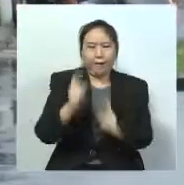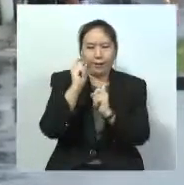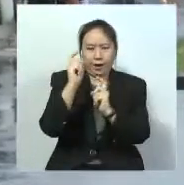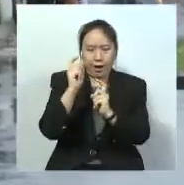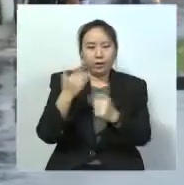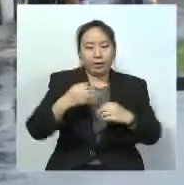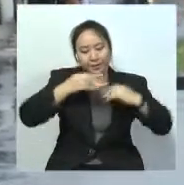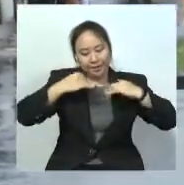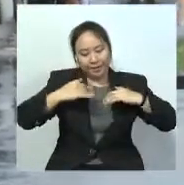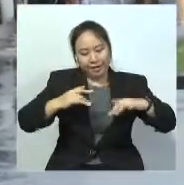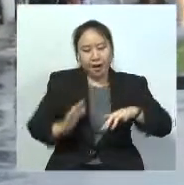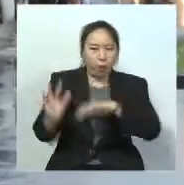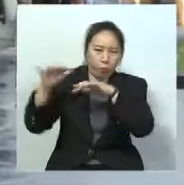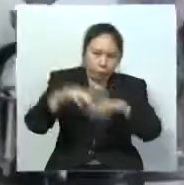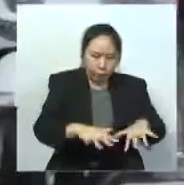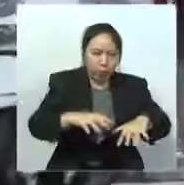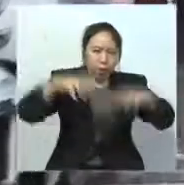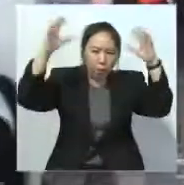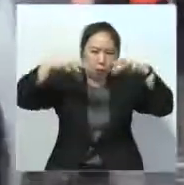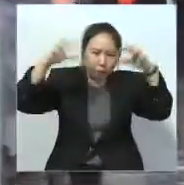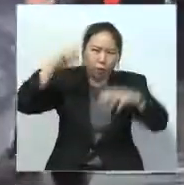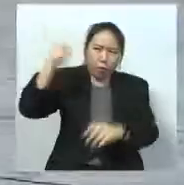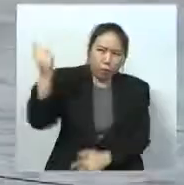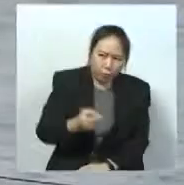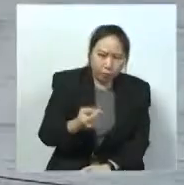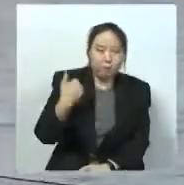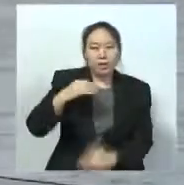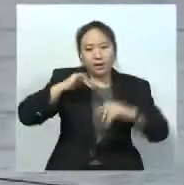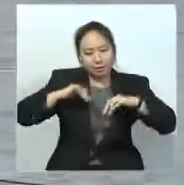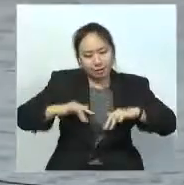อ่าวไทยบริเวณที่มีฝนตกฟ้าคะนองนะครับก็จะมีคลื่นสูงประมาณ